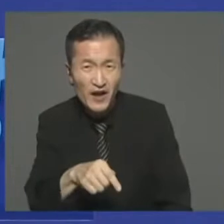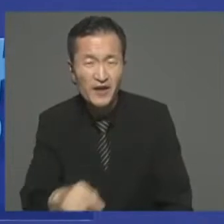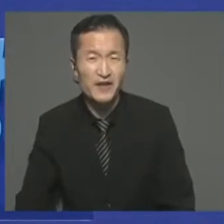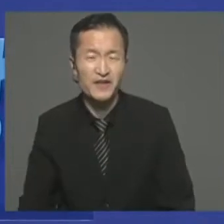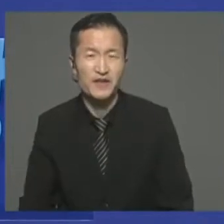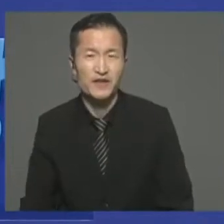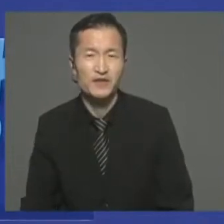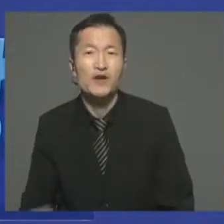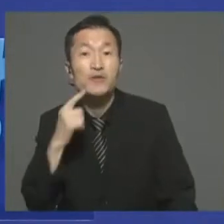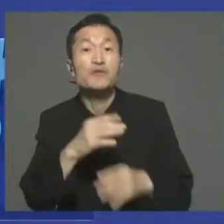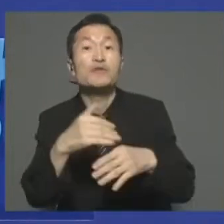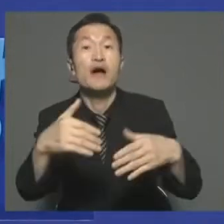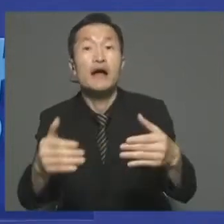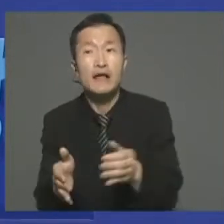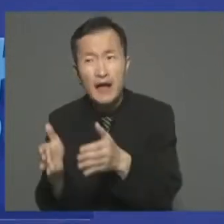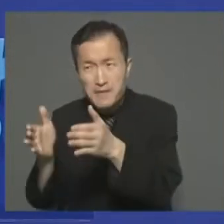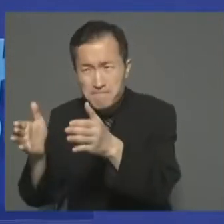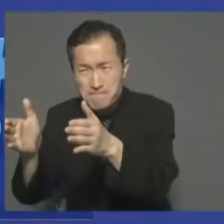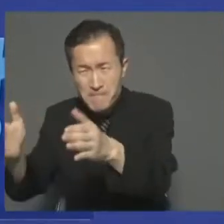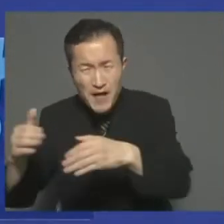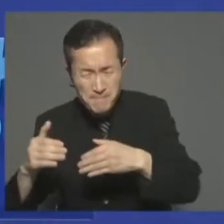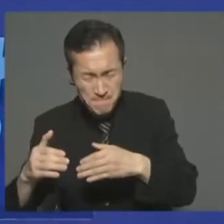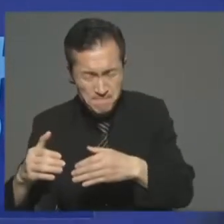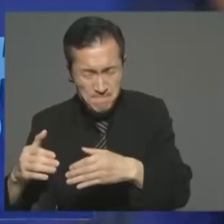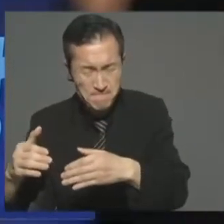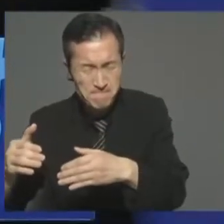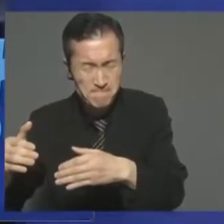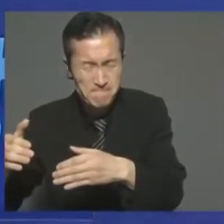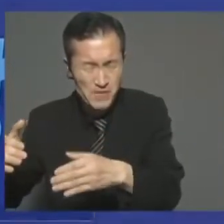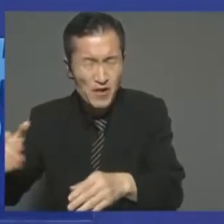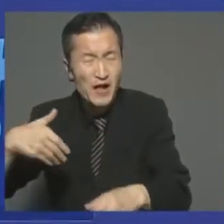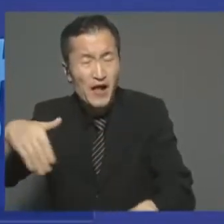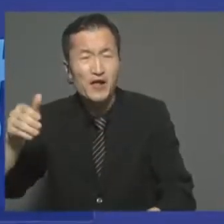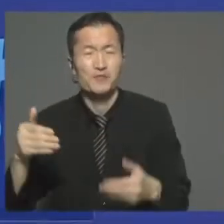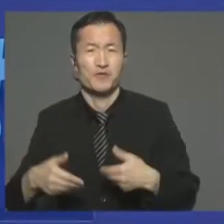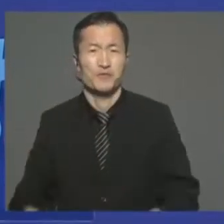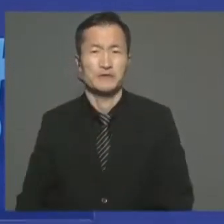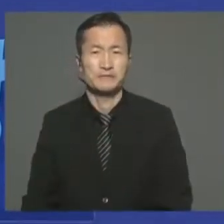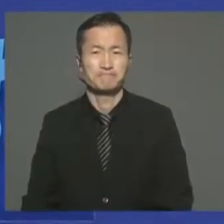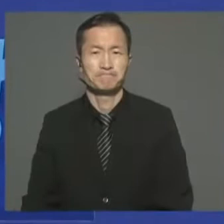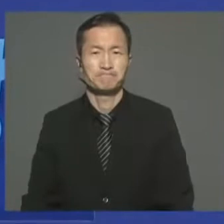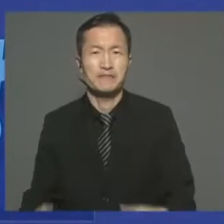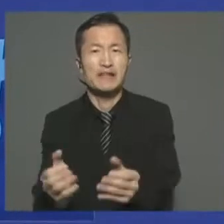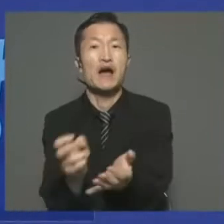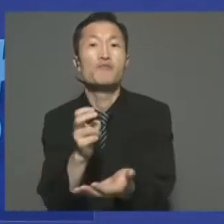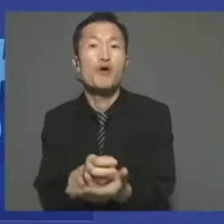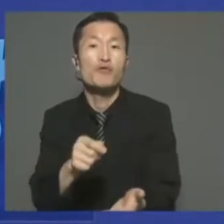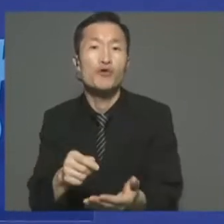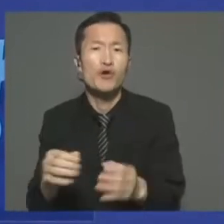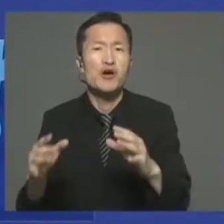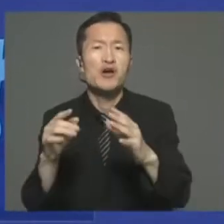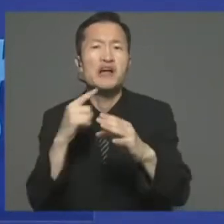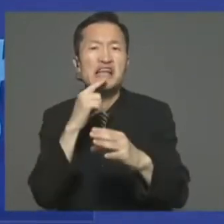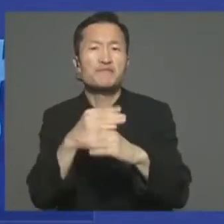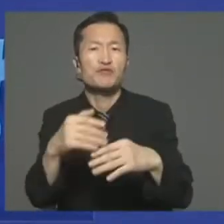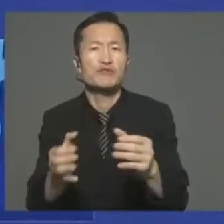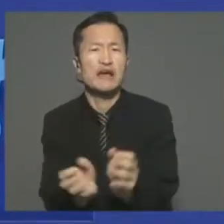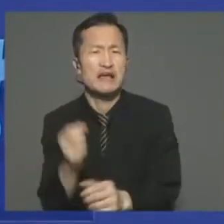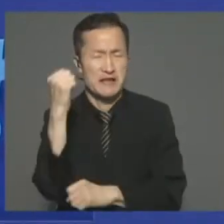길을 담담하게 나가야 합니다. 당원당규는 우리 민주당의 기본이고 국민과의